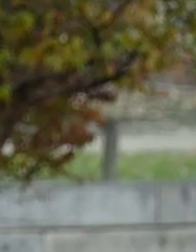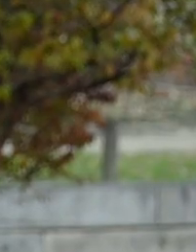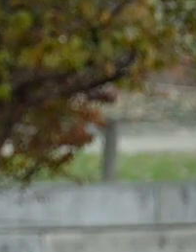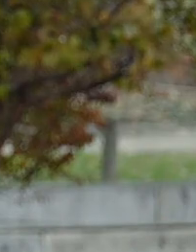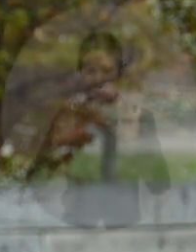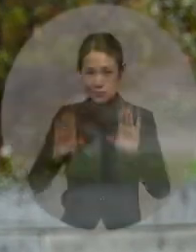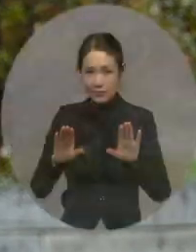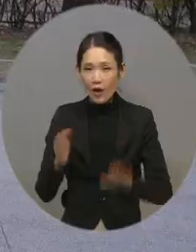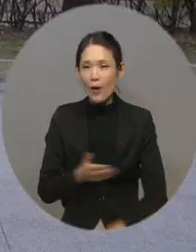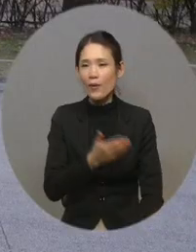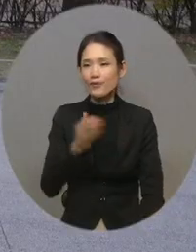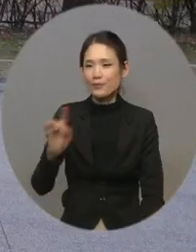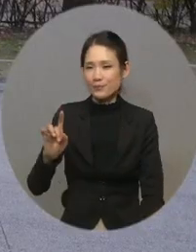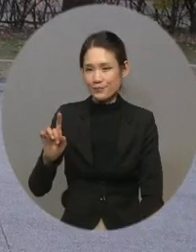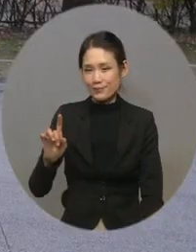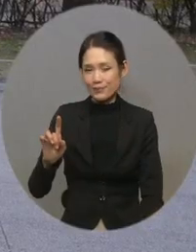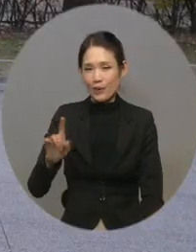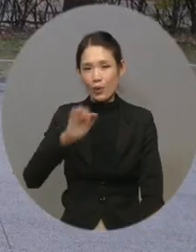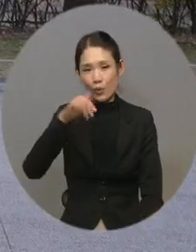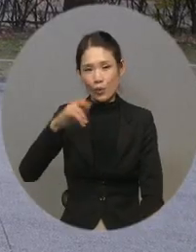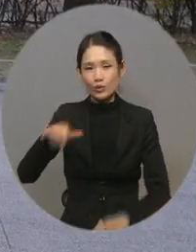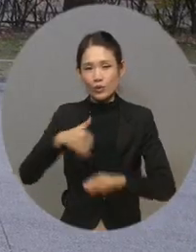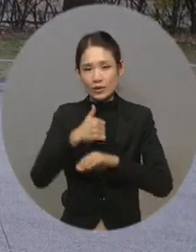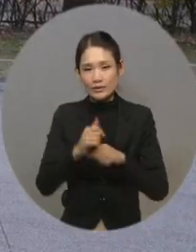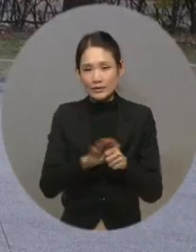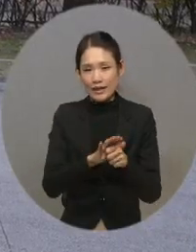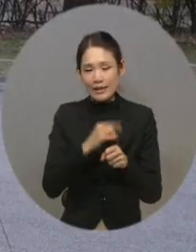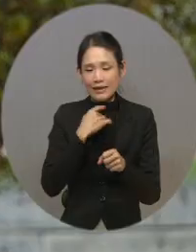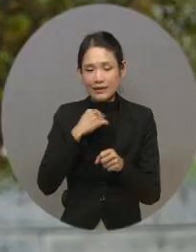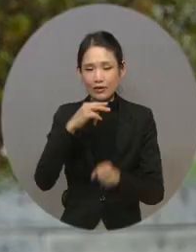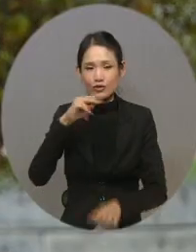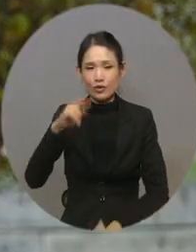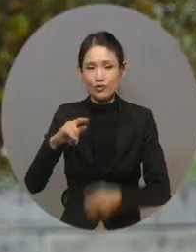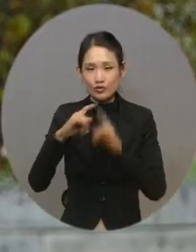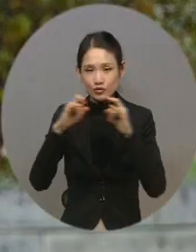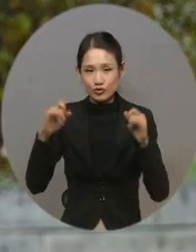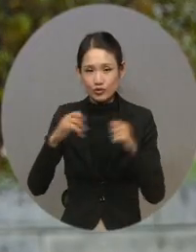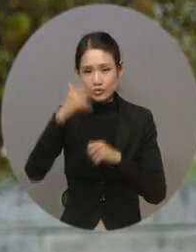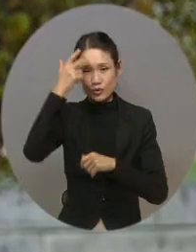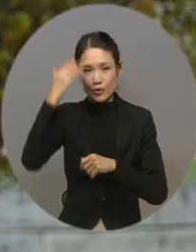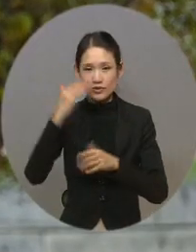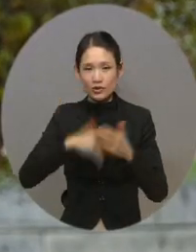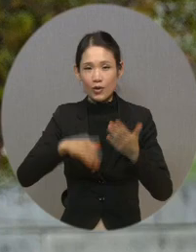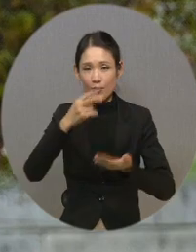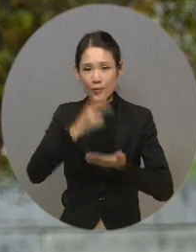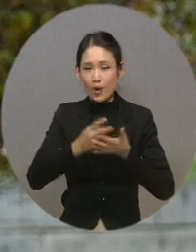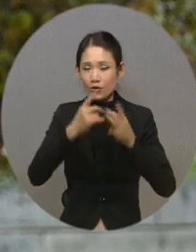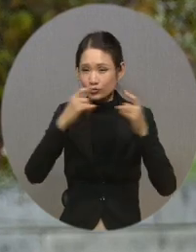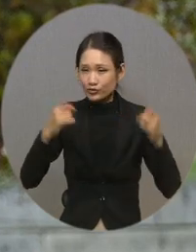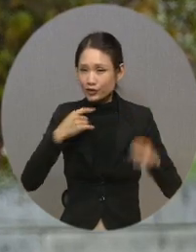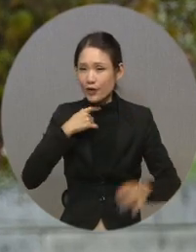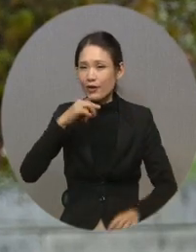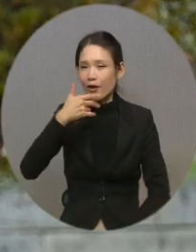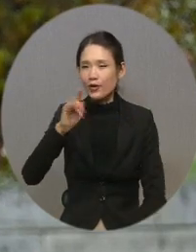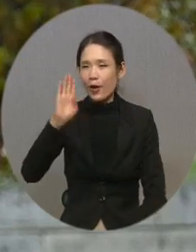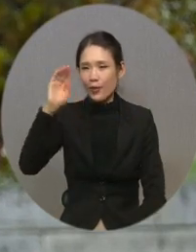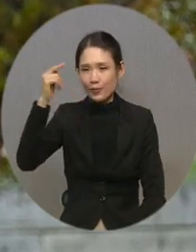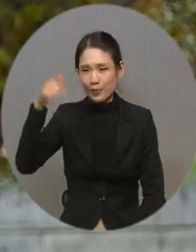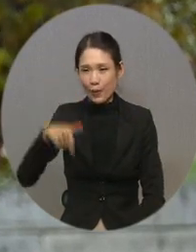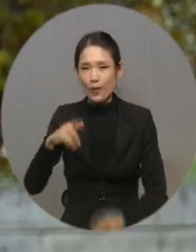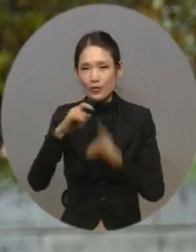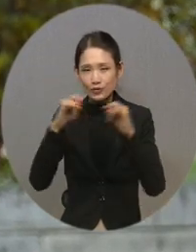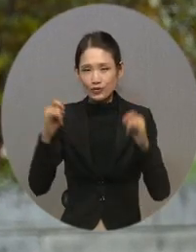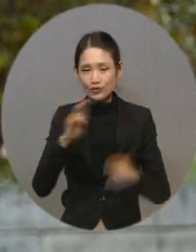오늘 어떠셨나요? 고종 황제가 사랑했던 덕수궁, 조선의 정식 법궁이었던 경복궁,